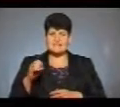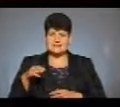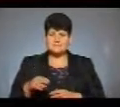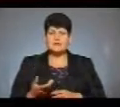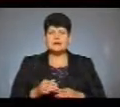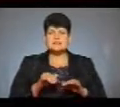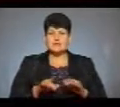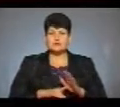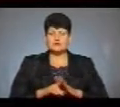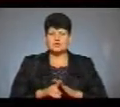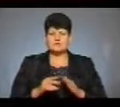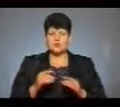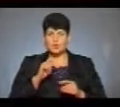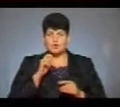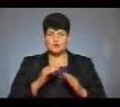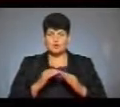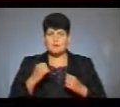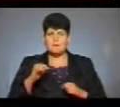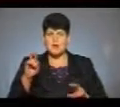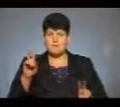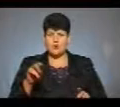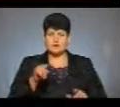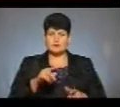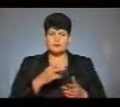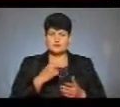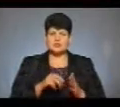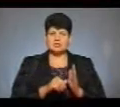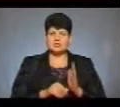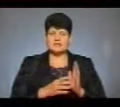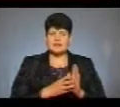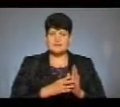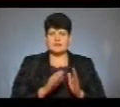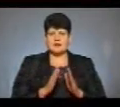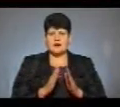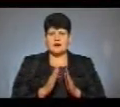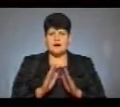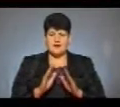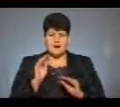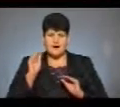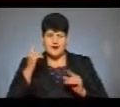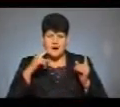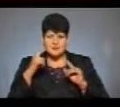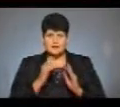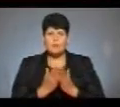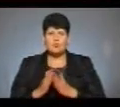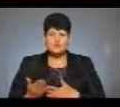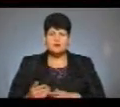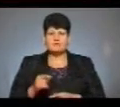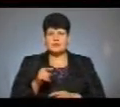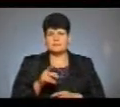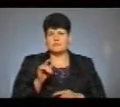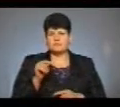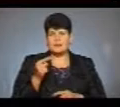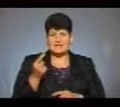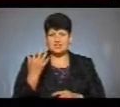в Українському домі «Перемога». Там презентували 69 артбуків, які створили працівники місцевих бібліотек. Також у перший